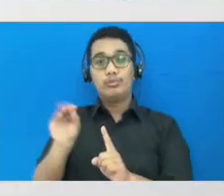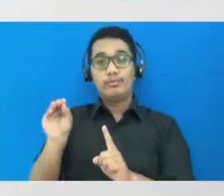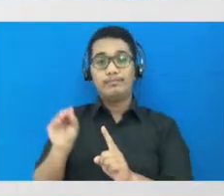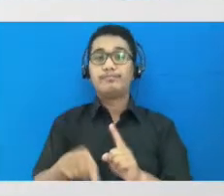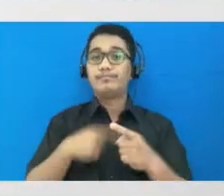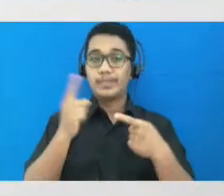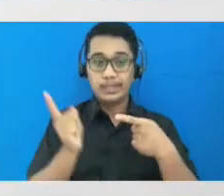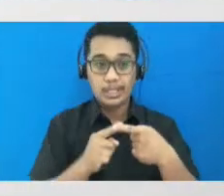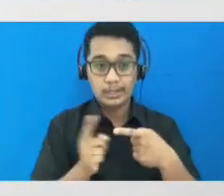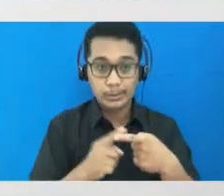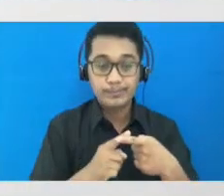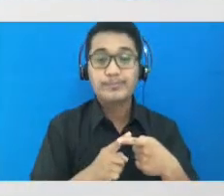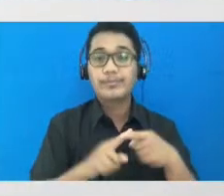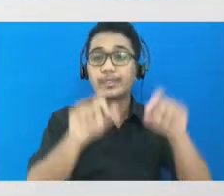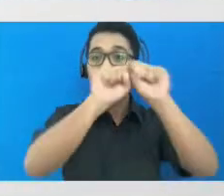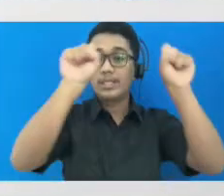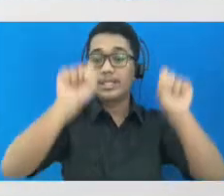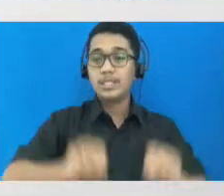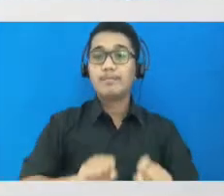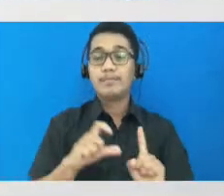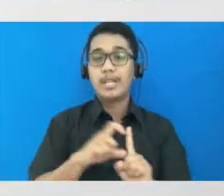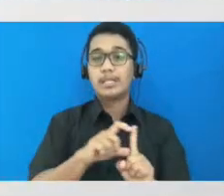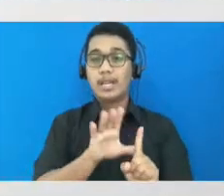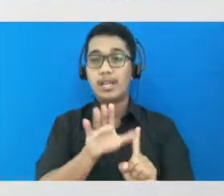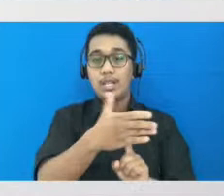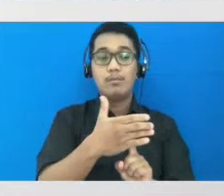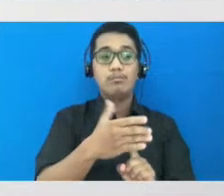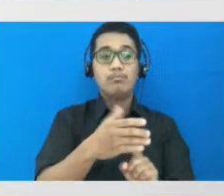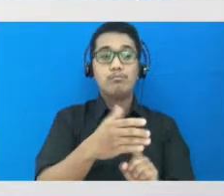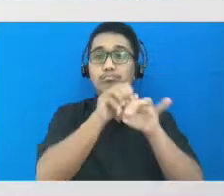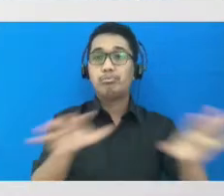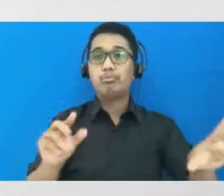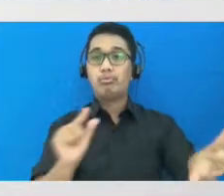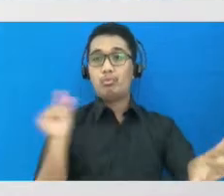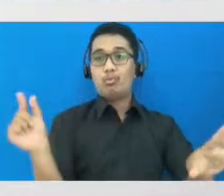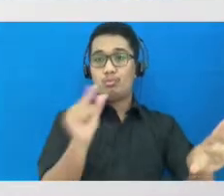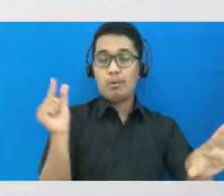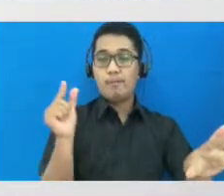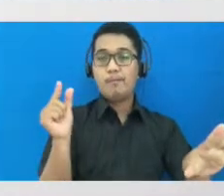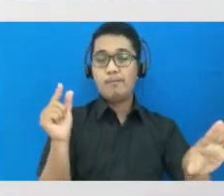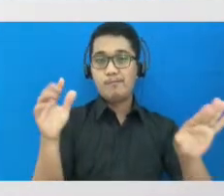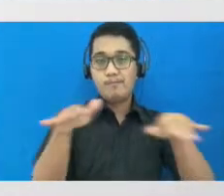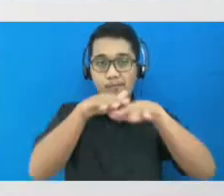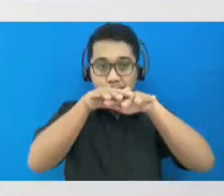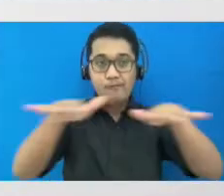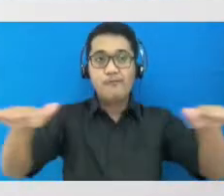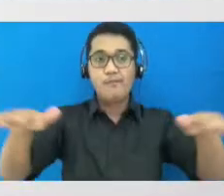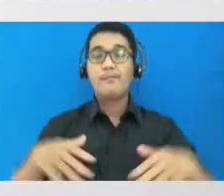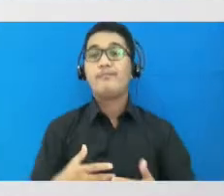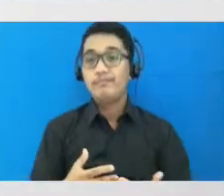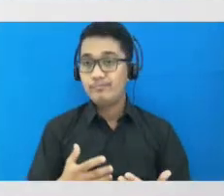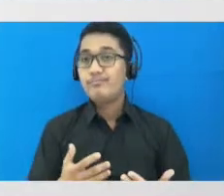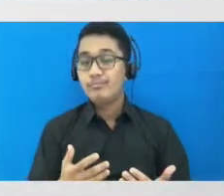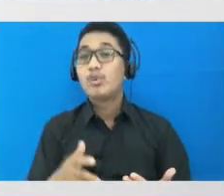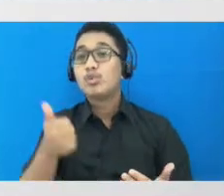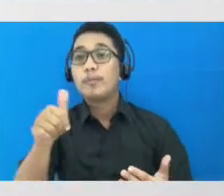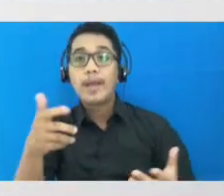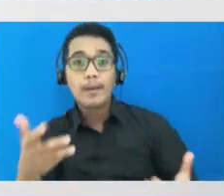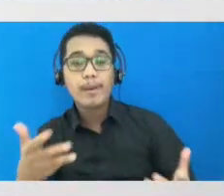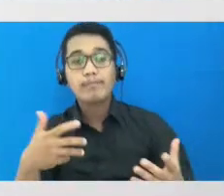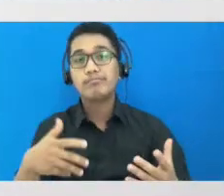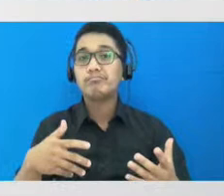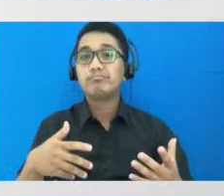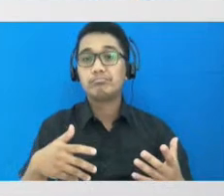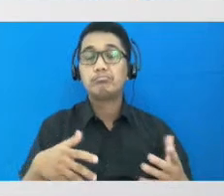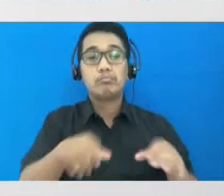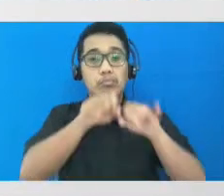pertama, sistem perlindungan data tersebut harus berlaku umum dan berlaku horizontal sehingga bisa diterapkan di seluruh